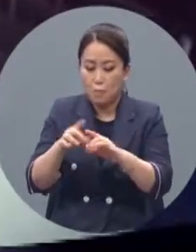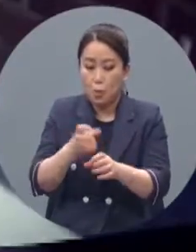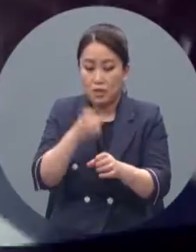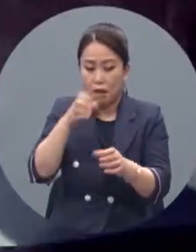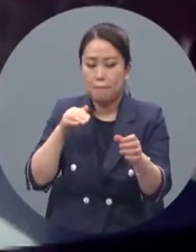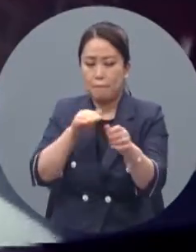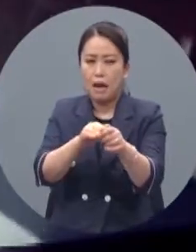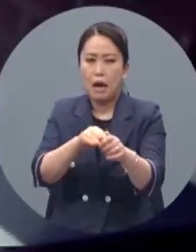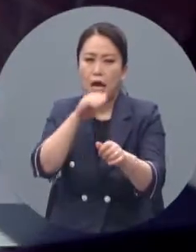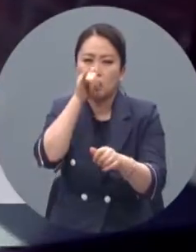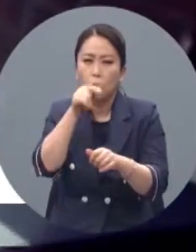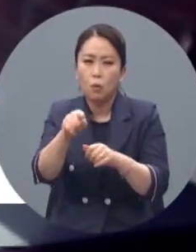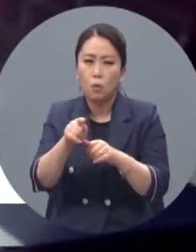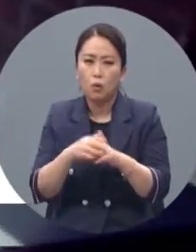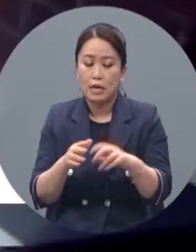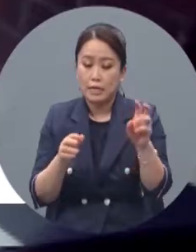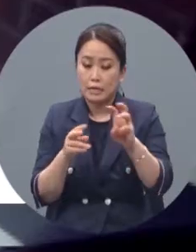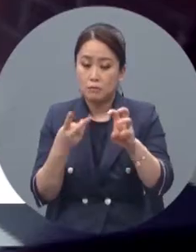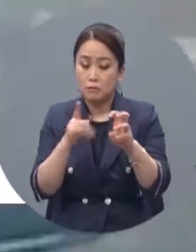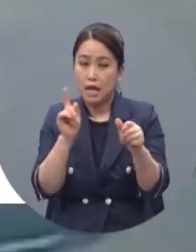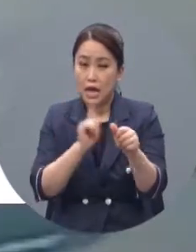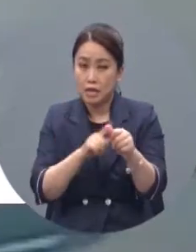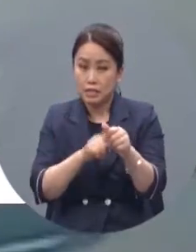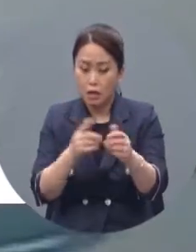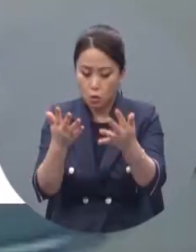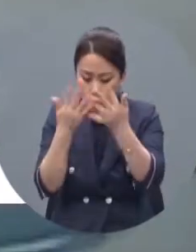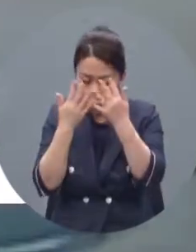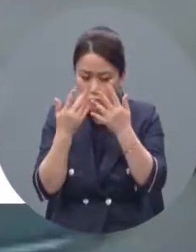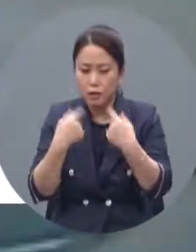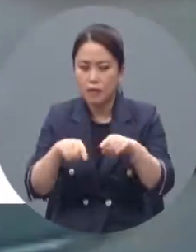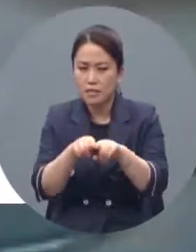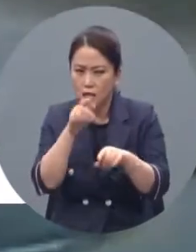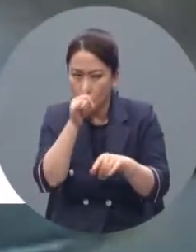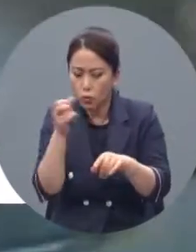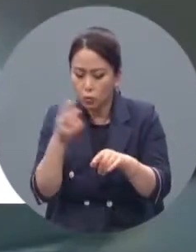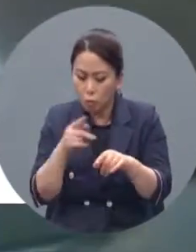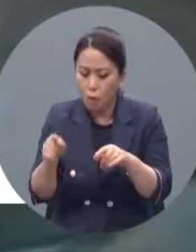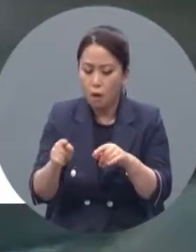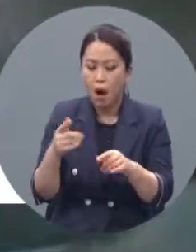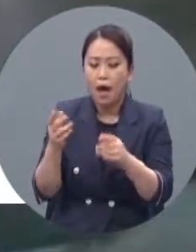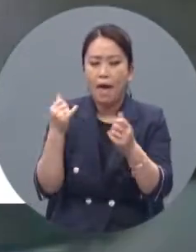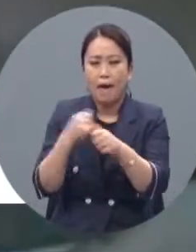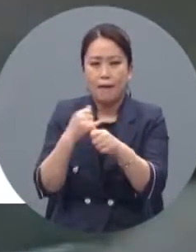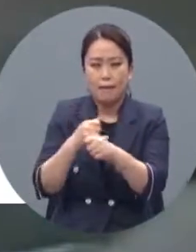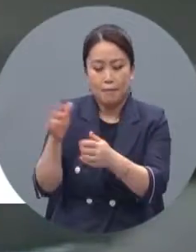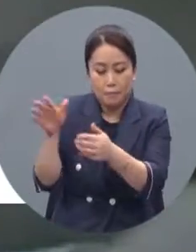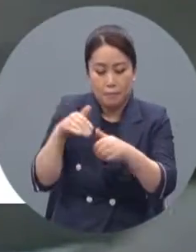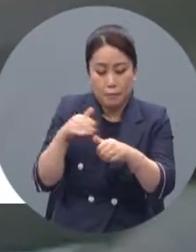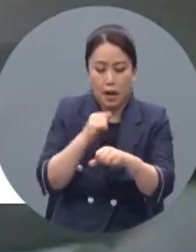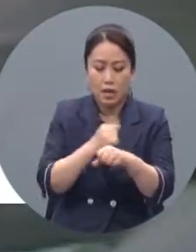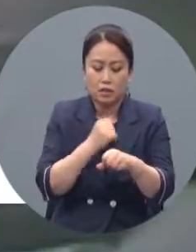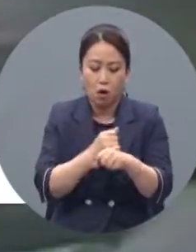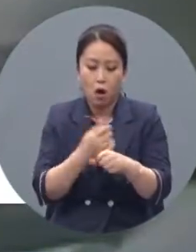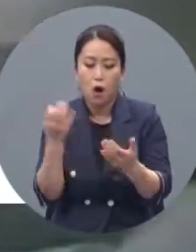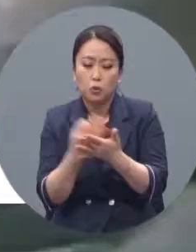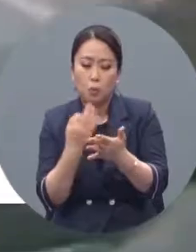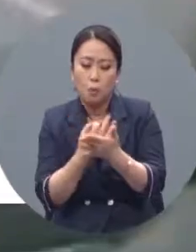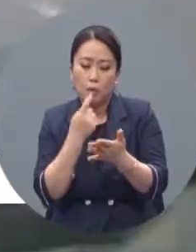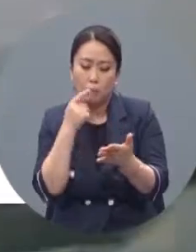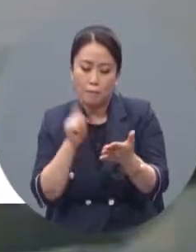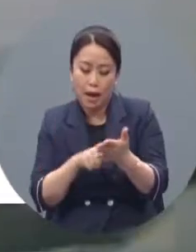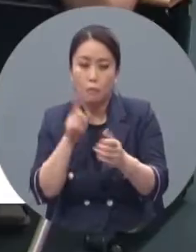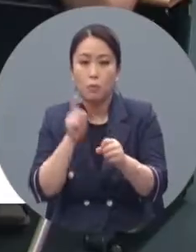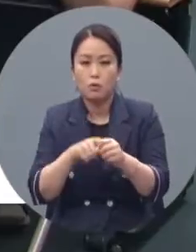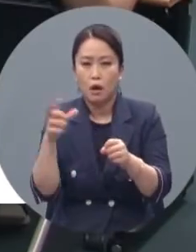합니다. 30대 A씨 등은 교도소 동기와 애인 등을 끌어들여 손쉽게 돈을 벌 목적으로 교통사고